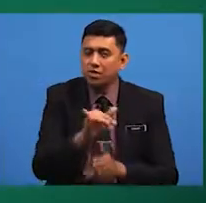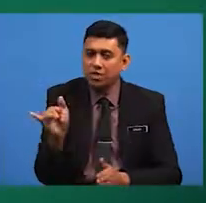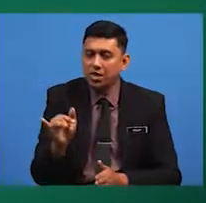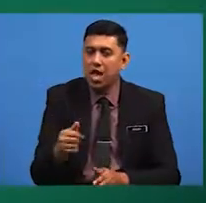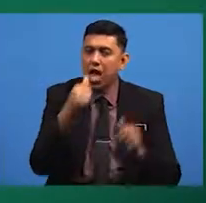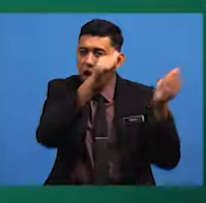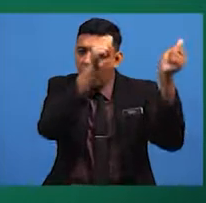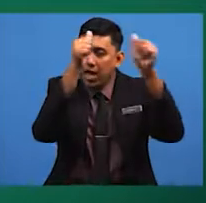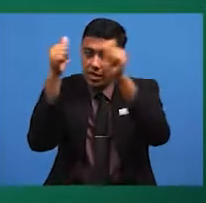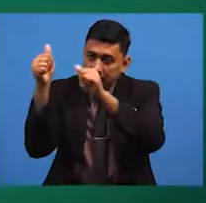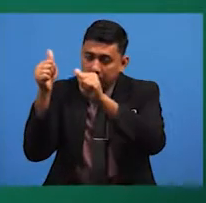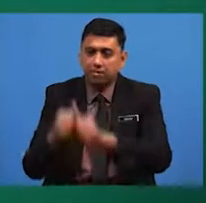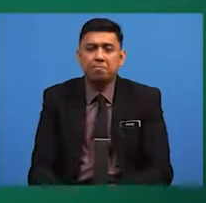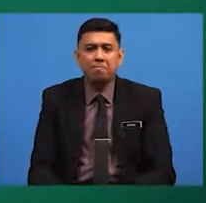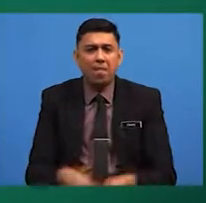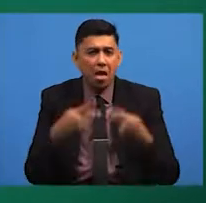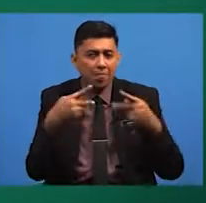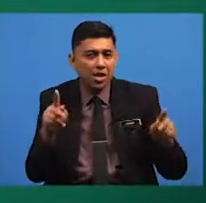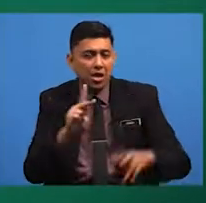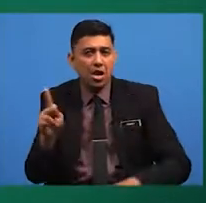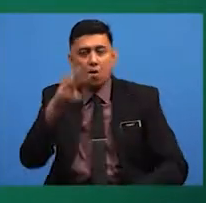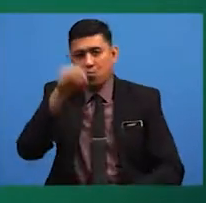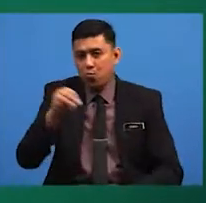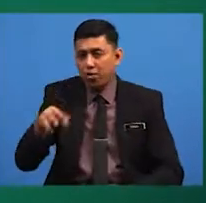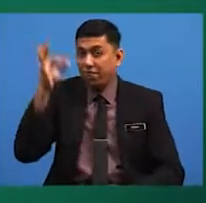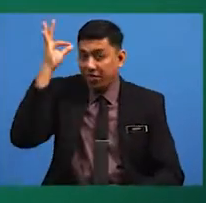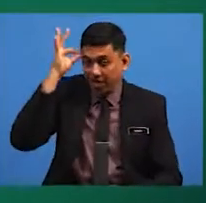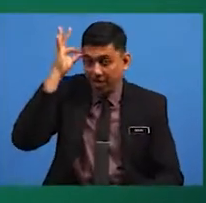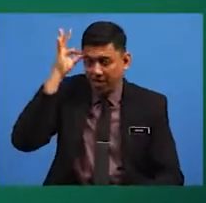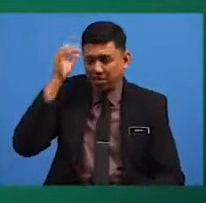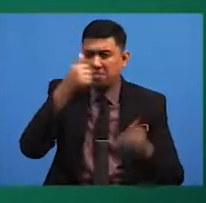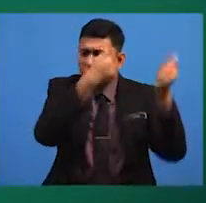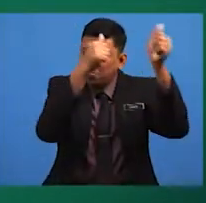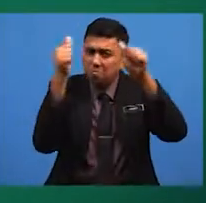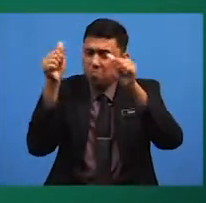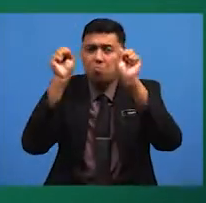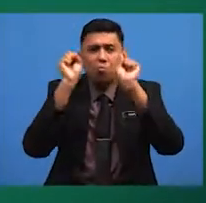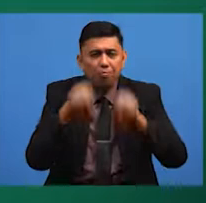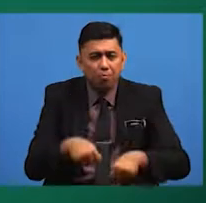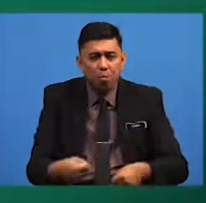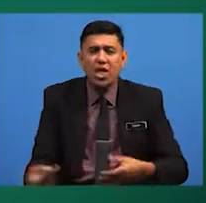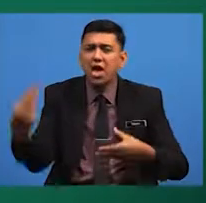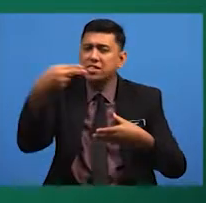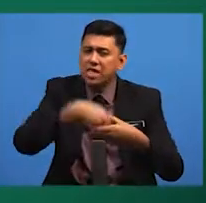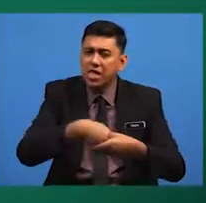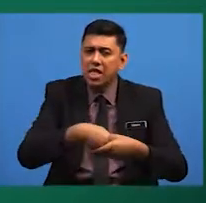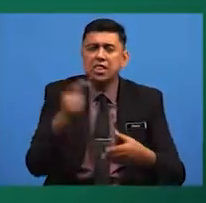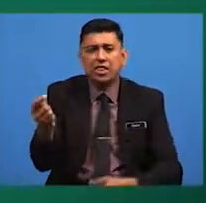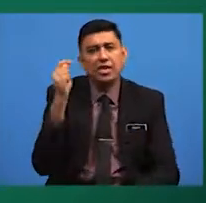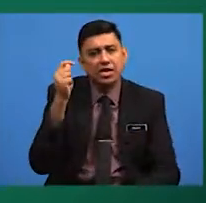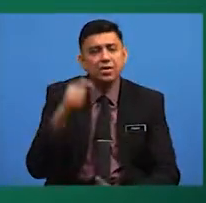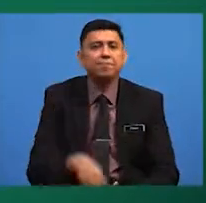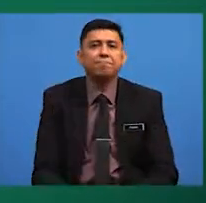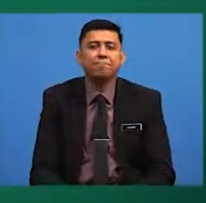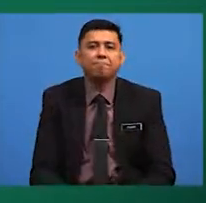angin Pernahkah murid terpikir angin juga bonis menghasilkan tenaga